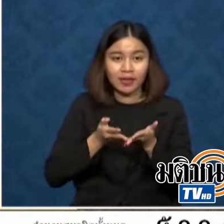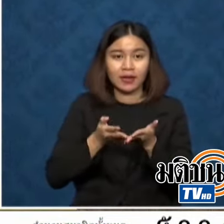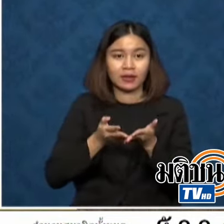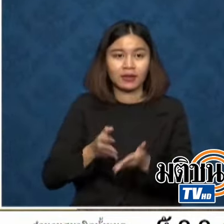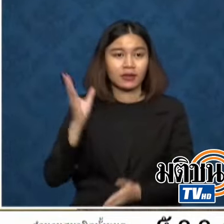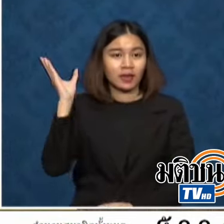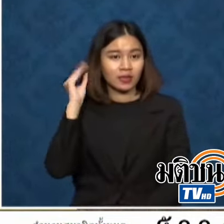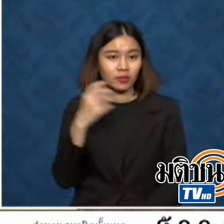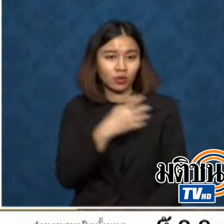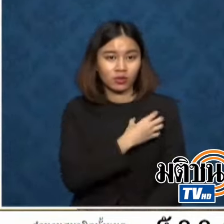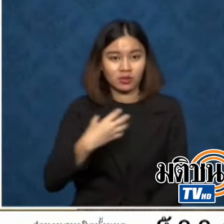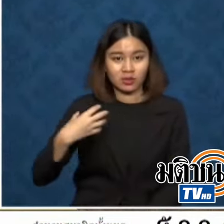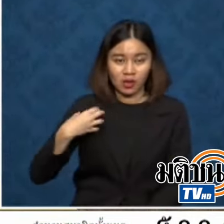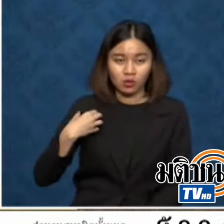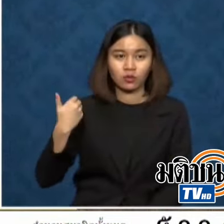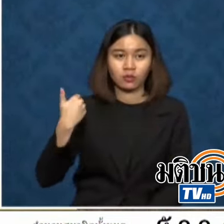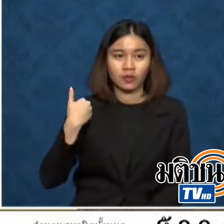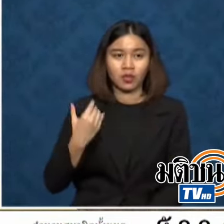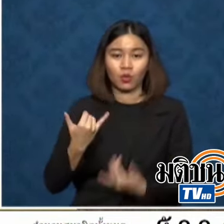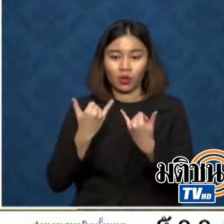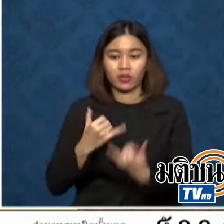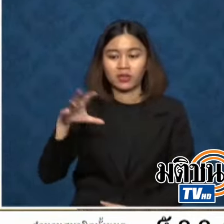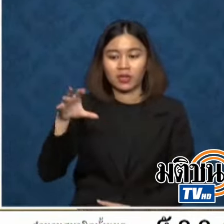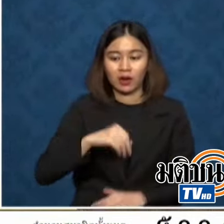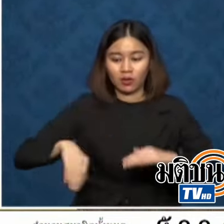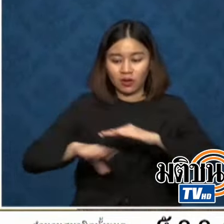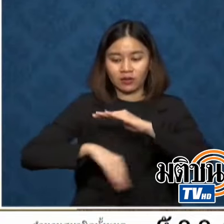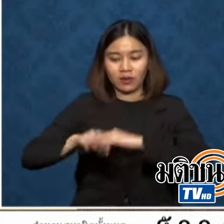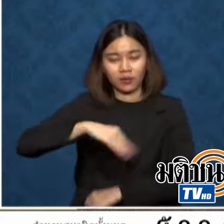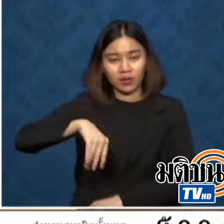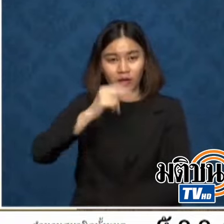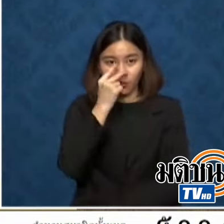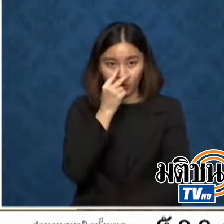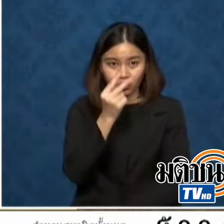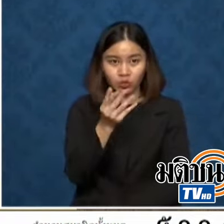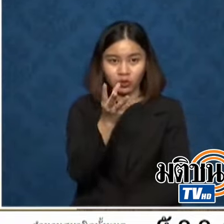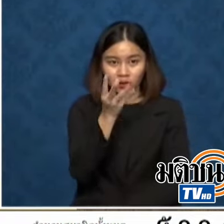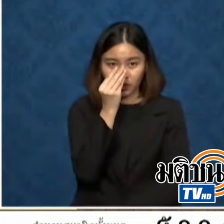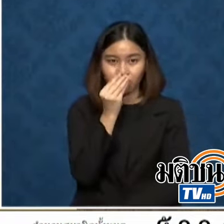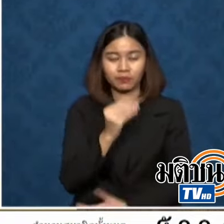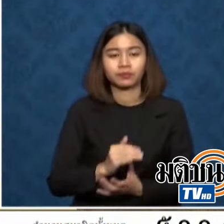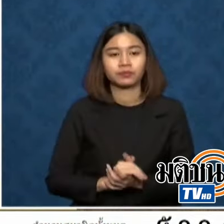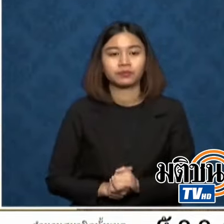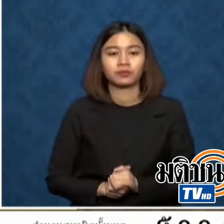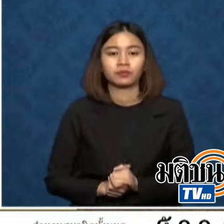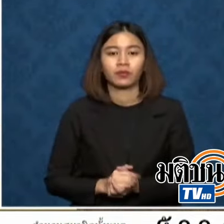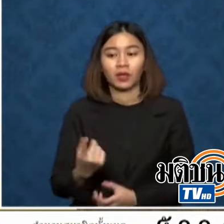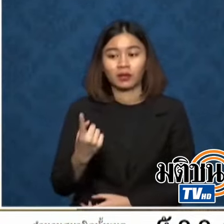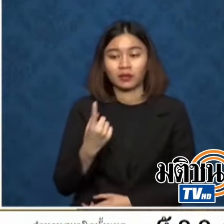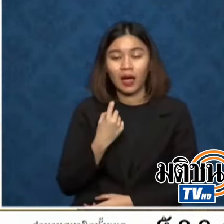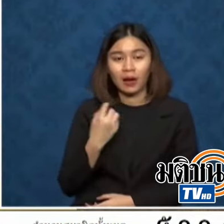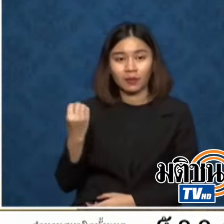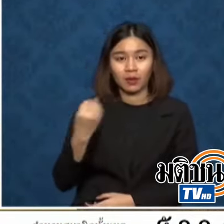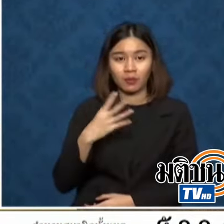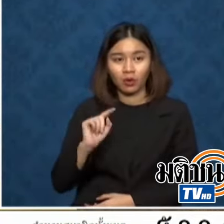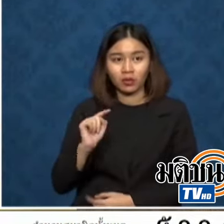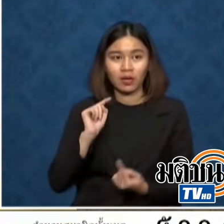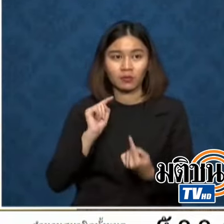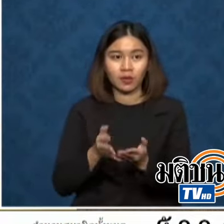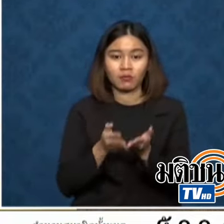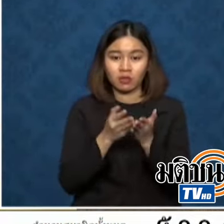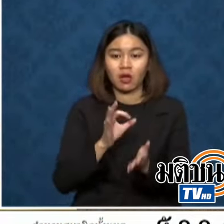มาจากทหารทูตของเราแล้ววันนี้ก็เอาหลักฐานมาให้ท่านดูนะครับท่านถามแล้วบอกว่าเ้าแล้วพอมันเป็นเรือ